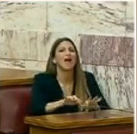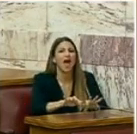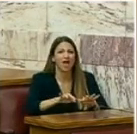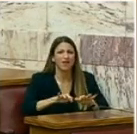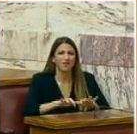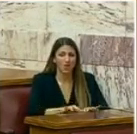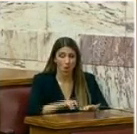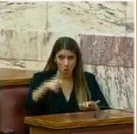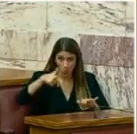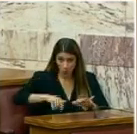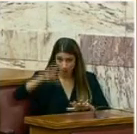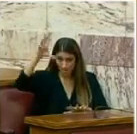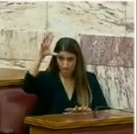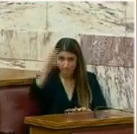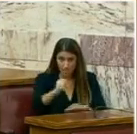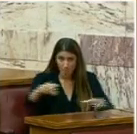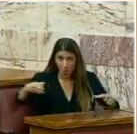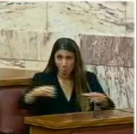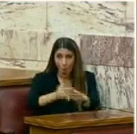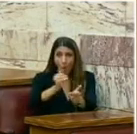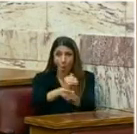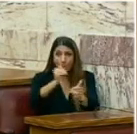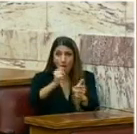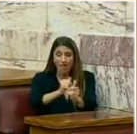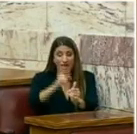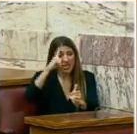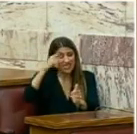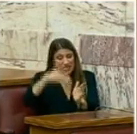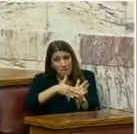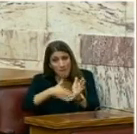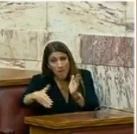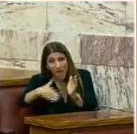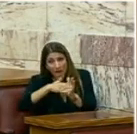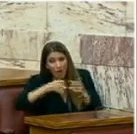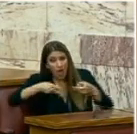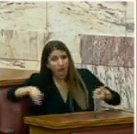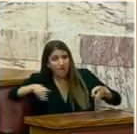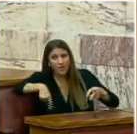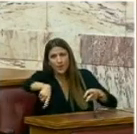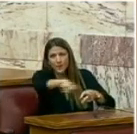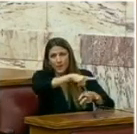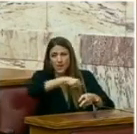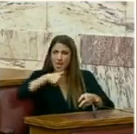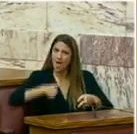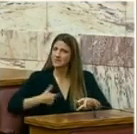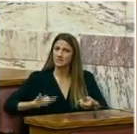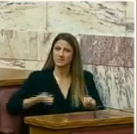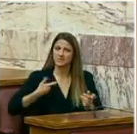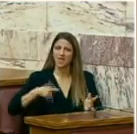Ακριβώς αυτή την περίοδο δεν μπορούμε να επιτρέψουμε να δοθεί το σήμα στην κοινωνία